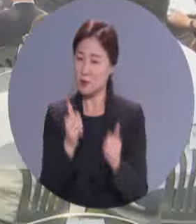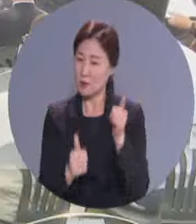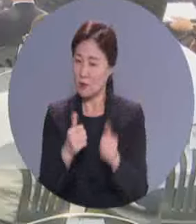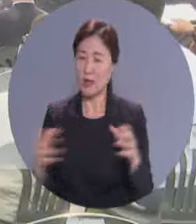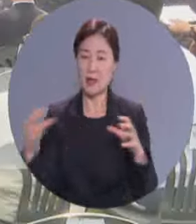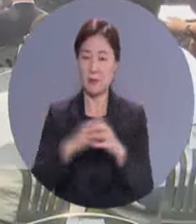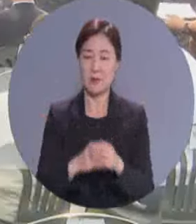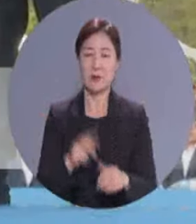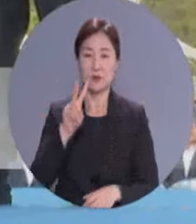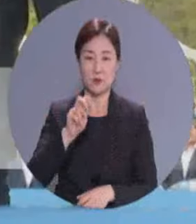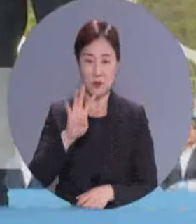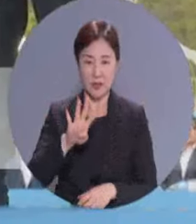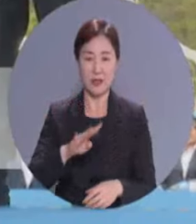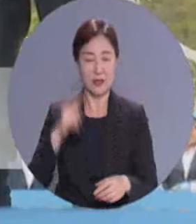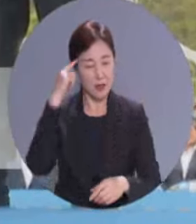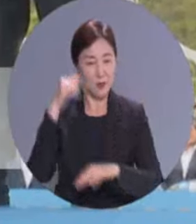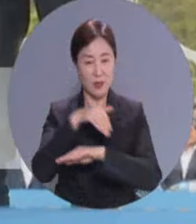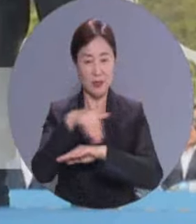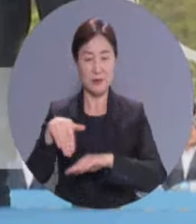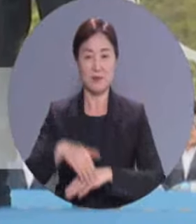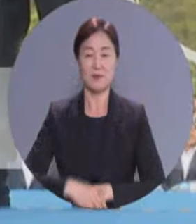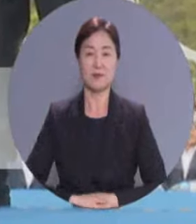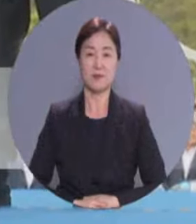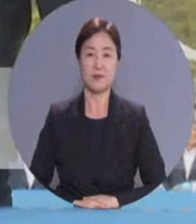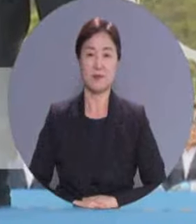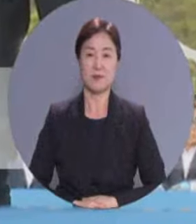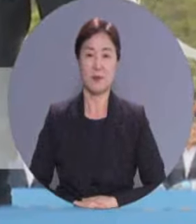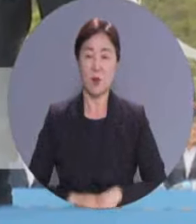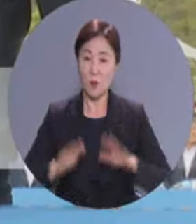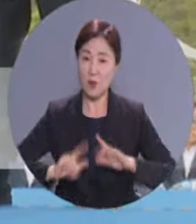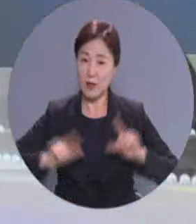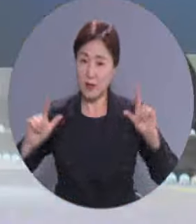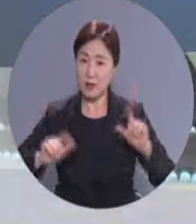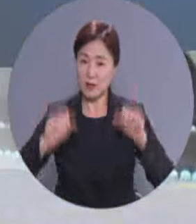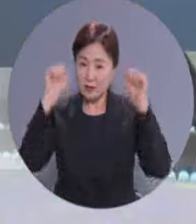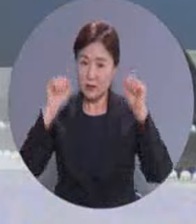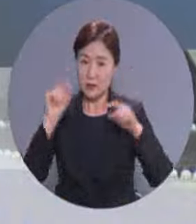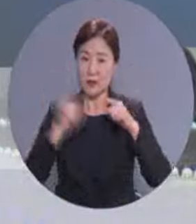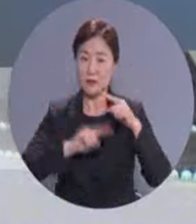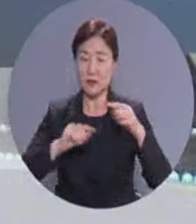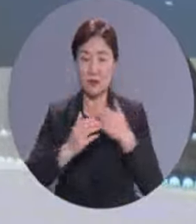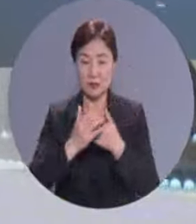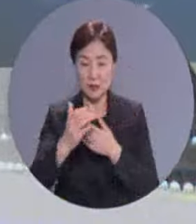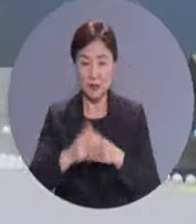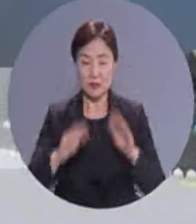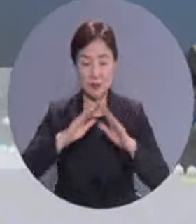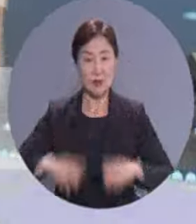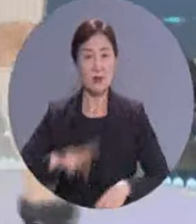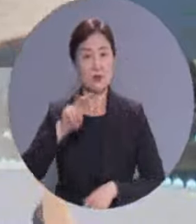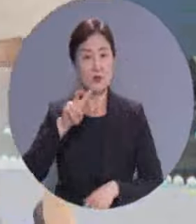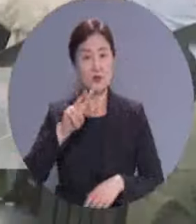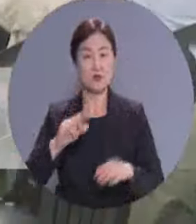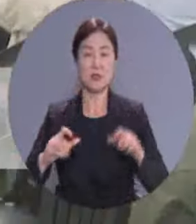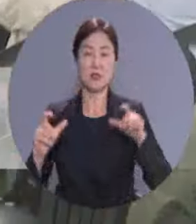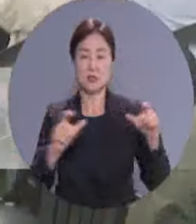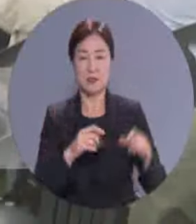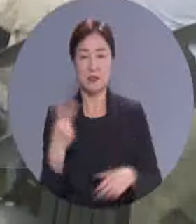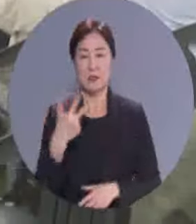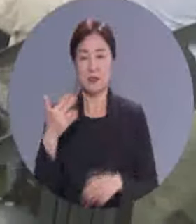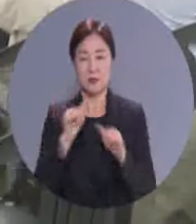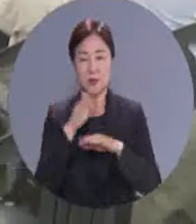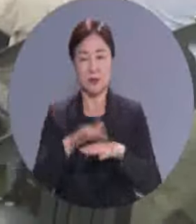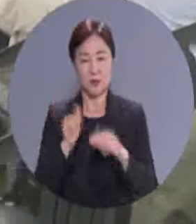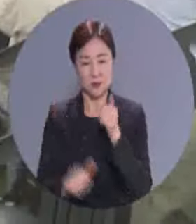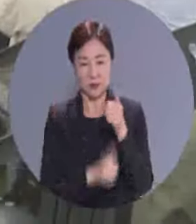모두 24개 종목이 펼쳐질 예정입니다 올해 전남 체전에는 전남 22개 시군 7천여명의 선수와 임원들이